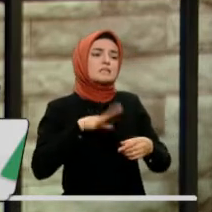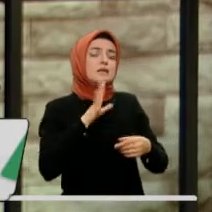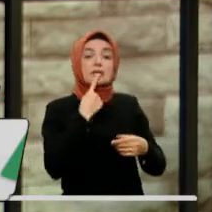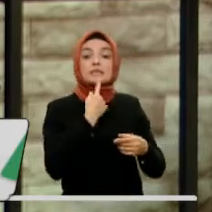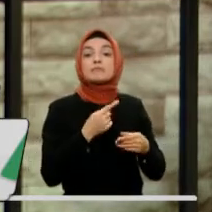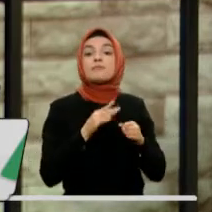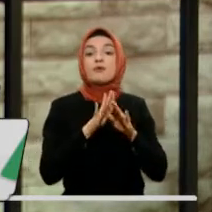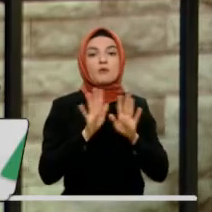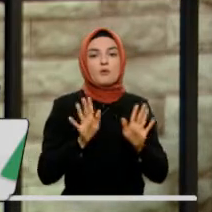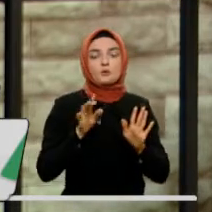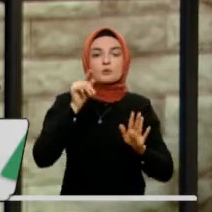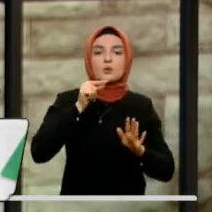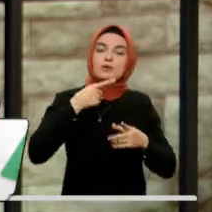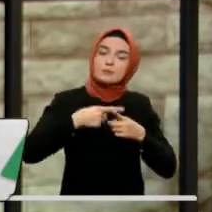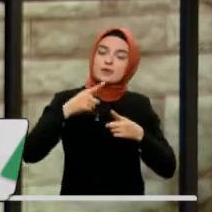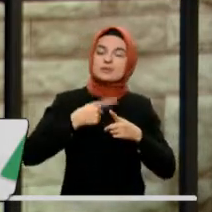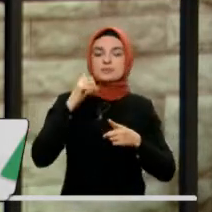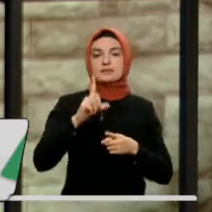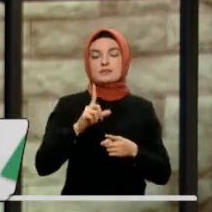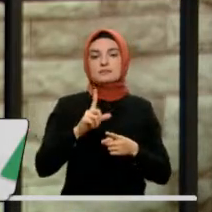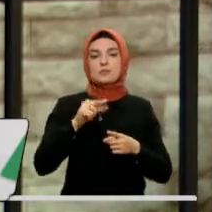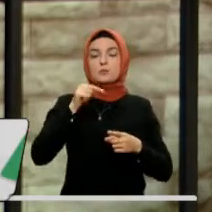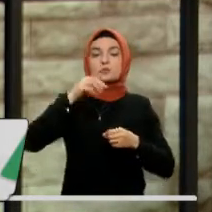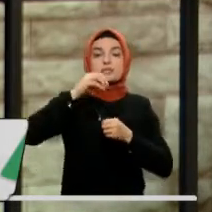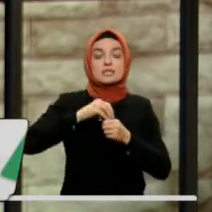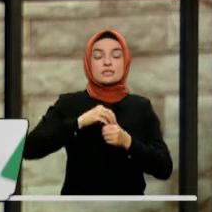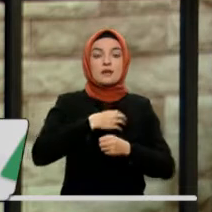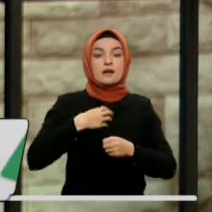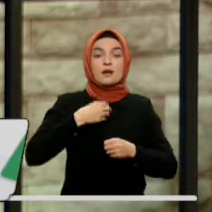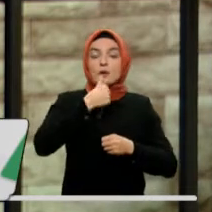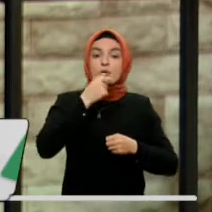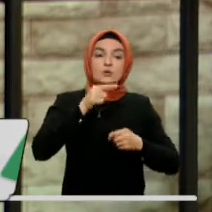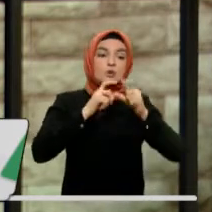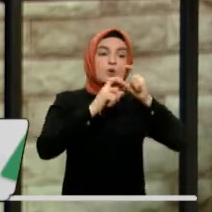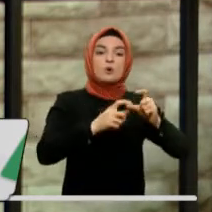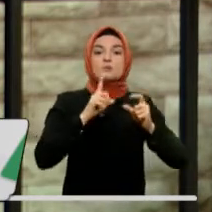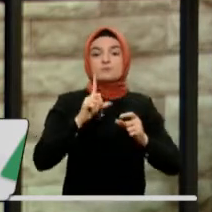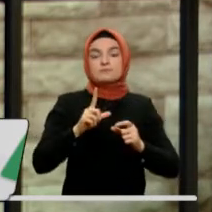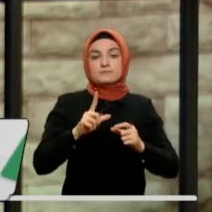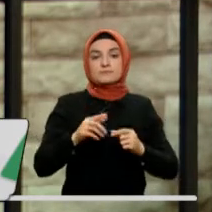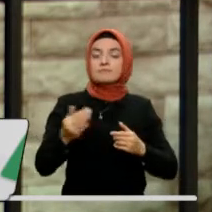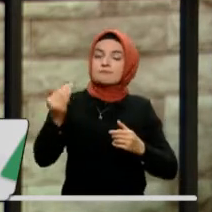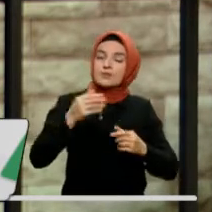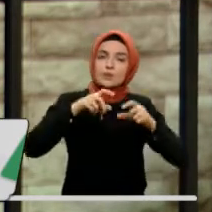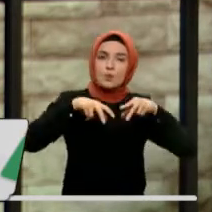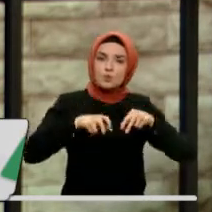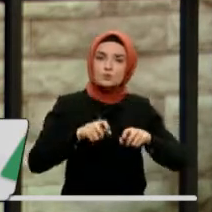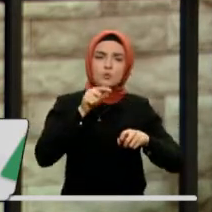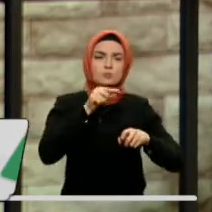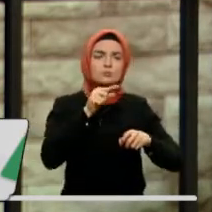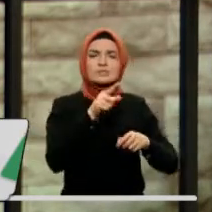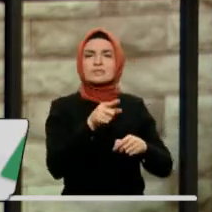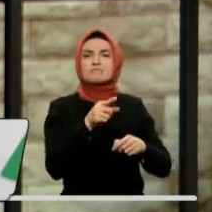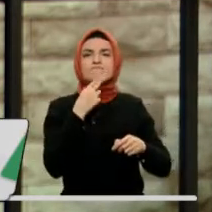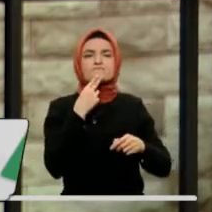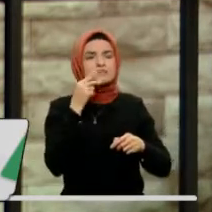sevmiyorum diyemezsiniz. Onu da paylaşmak zorundasınız. O yüzden anne babalar ilk önce şunu soracak. Geldi bakalım oturdu. Yavrum bu senin... Kız